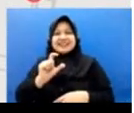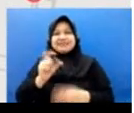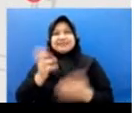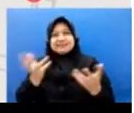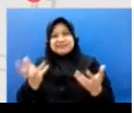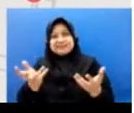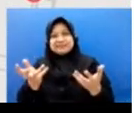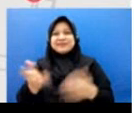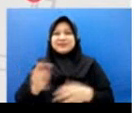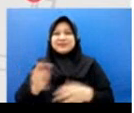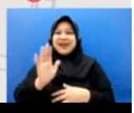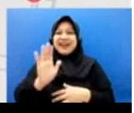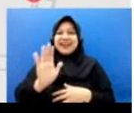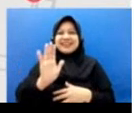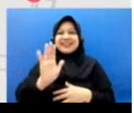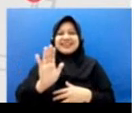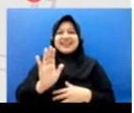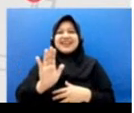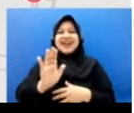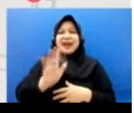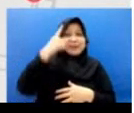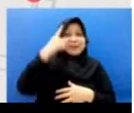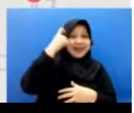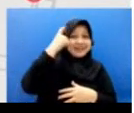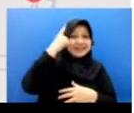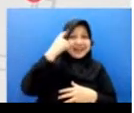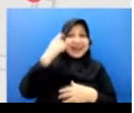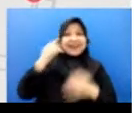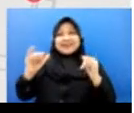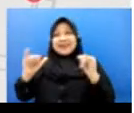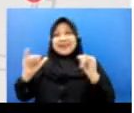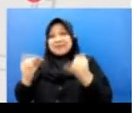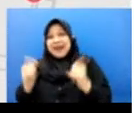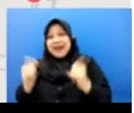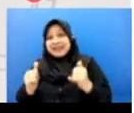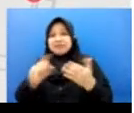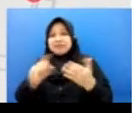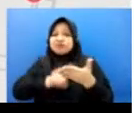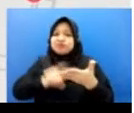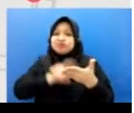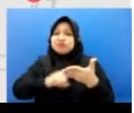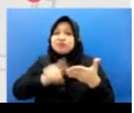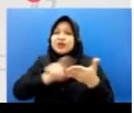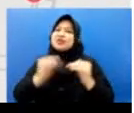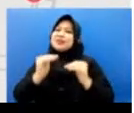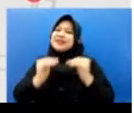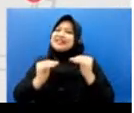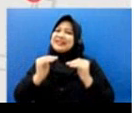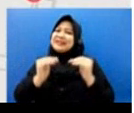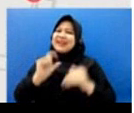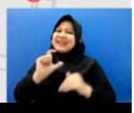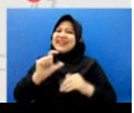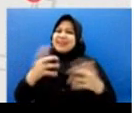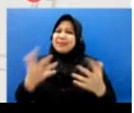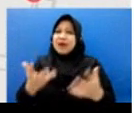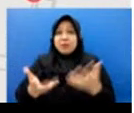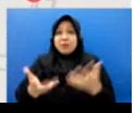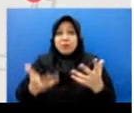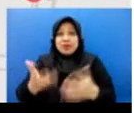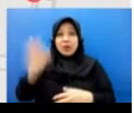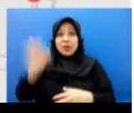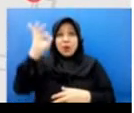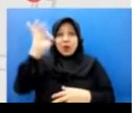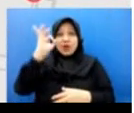balance antara belajar dan main di gawai. Nah, terus mungkin sempat ada kekhawatiran dari orang tua, mungkin bisa di-share di sini, Pak,